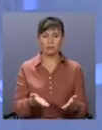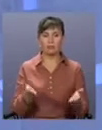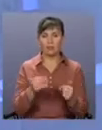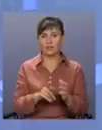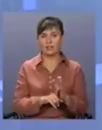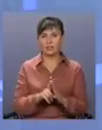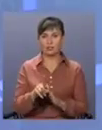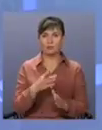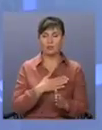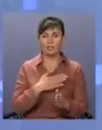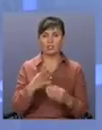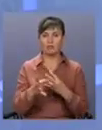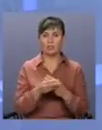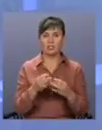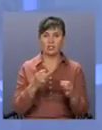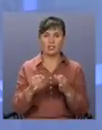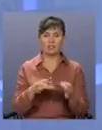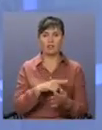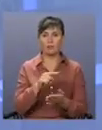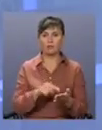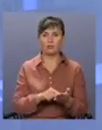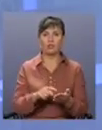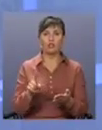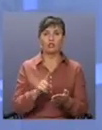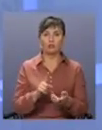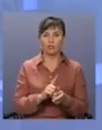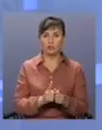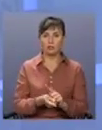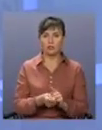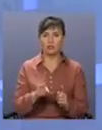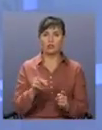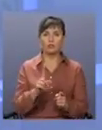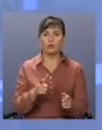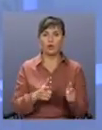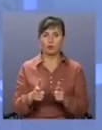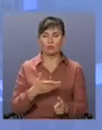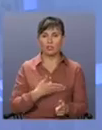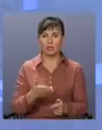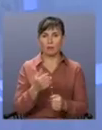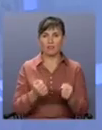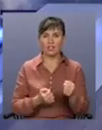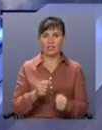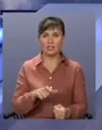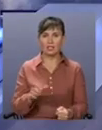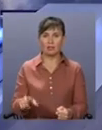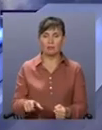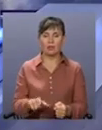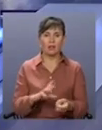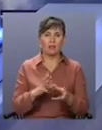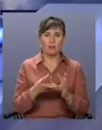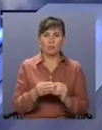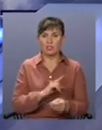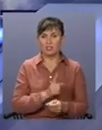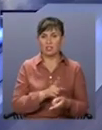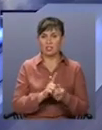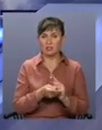начнем наш с вами разговор с вопроса о том, так что же изменилось, к чему готовиться нам, водителям? Принципиальных изменений как таковых